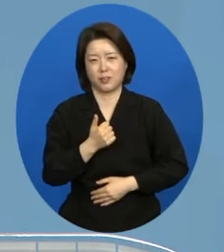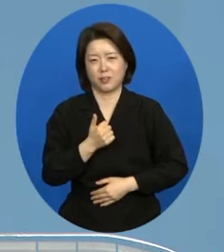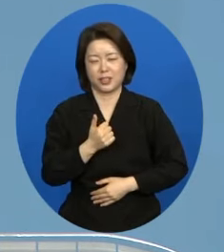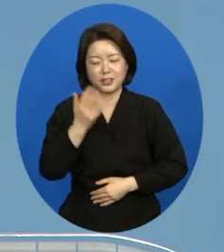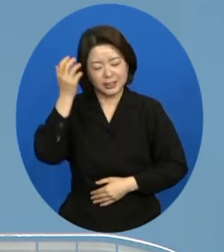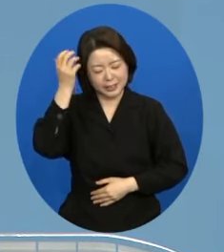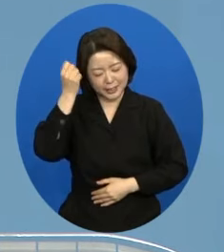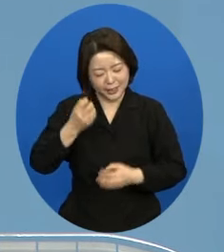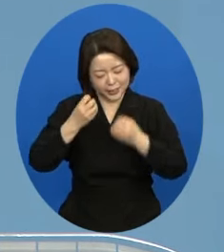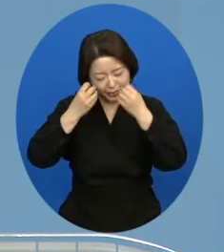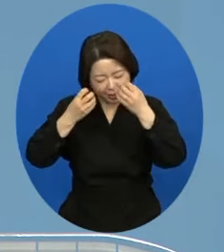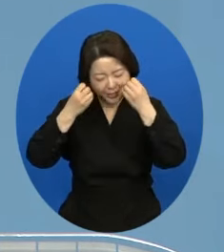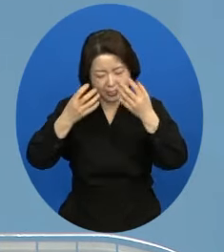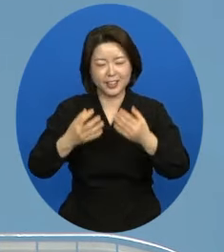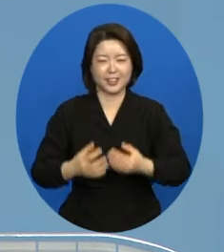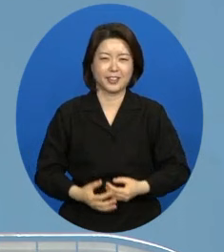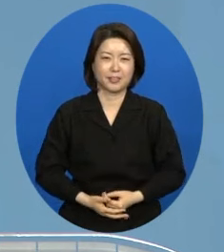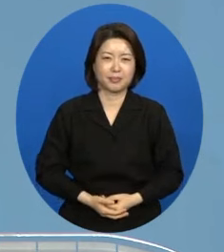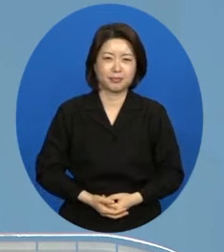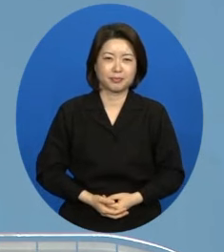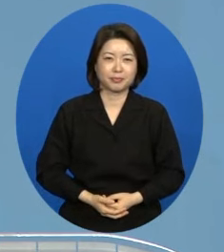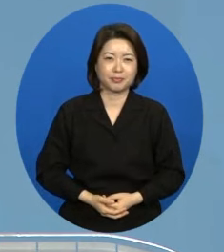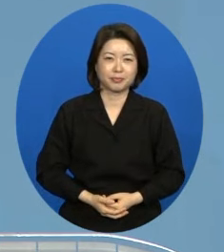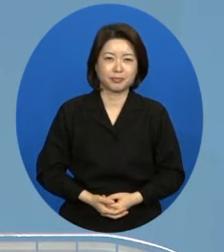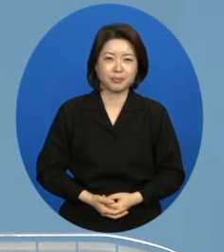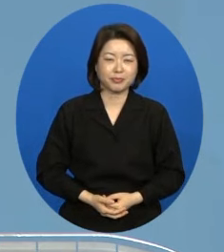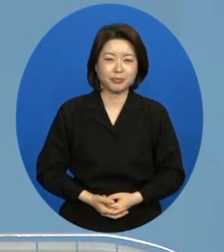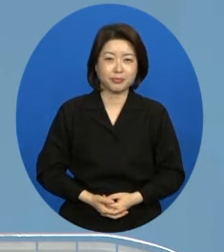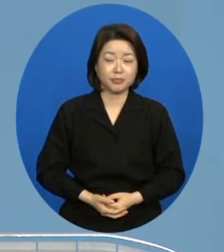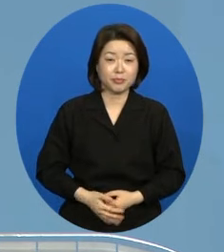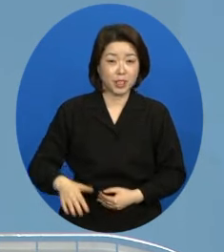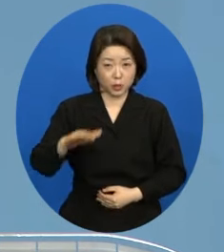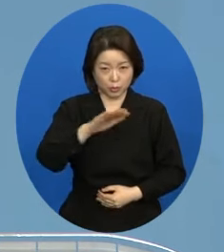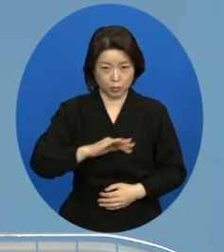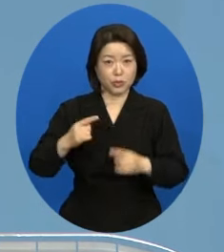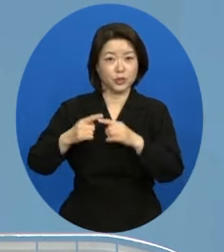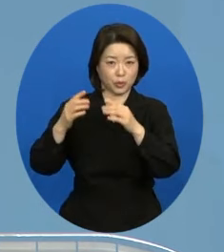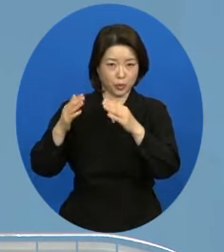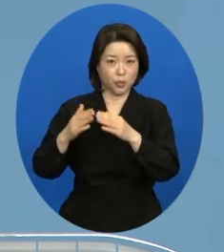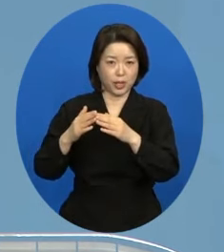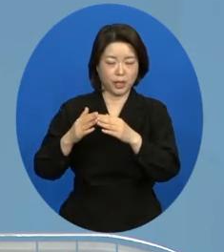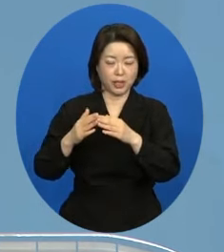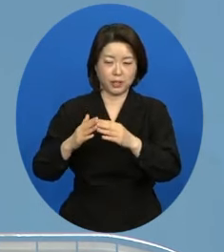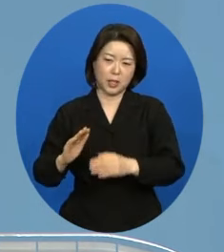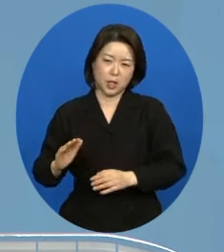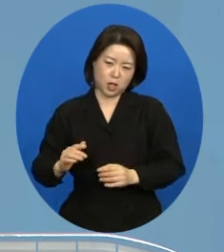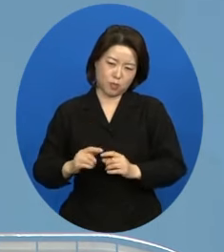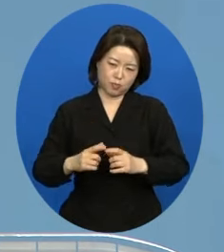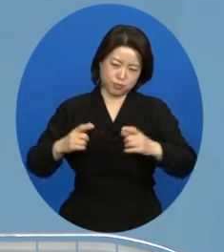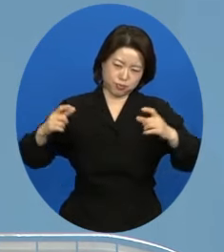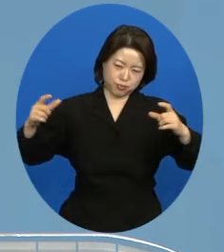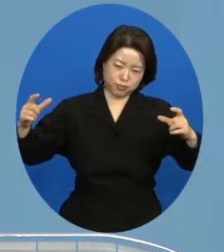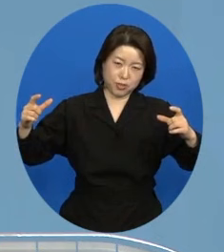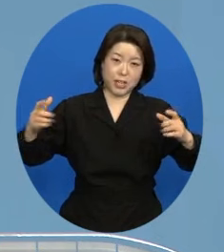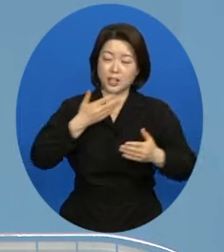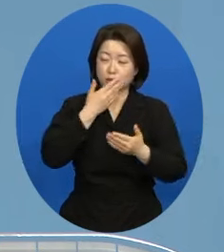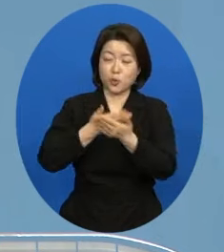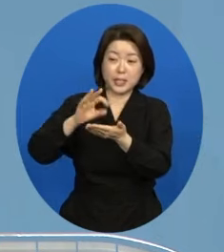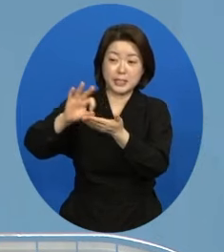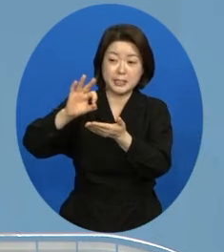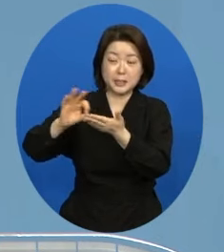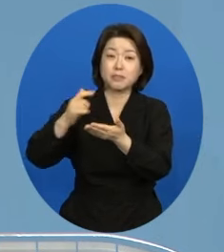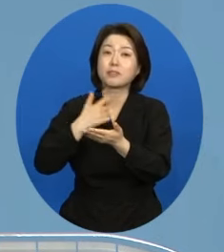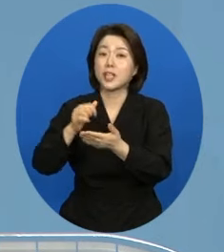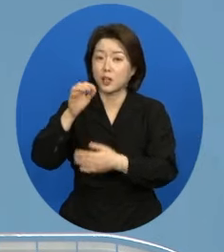생생하게 기억이납니다 아 우리 교회도 부흥하고 참 귀하게 수임 하였던 때가